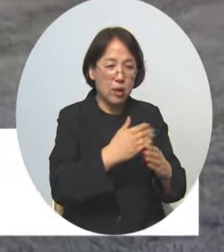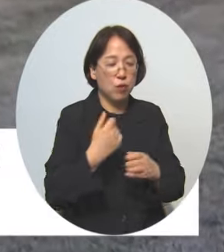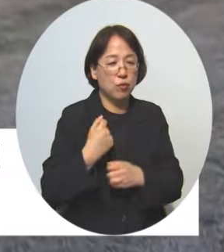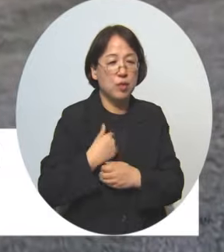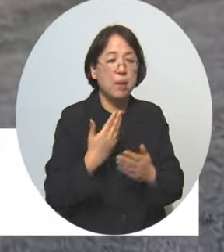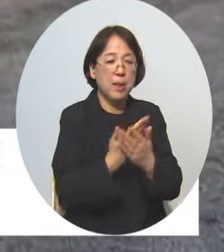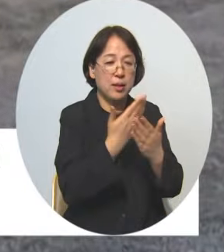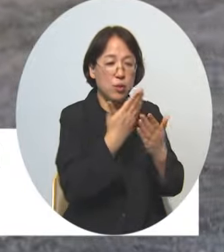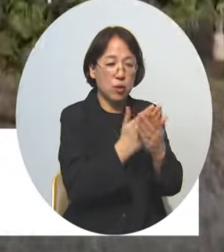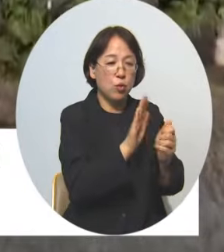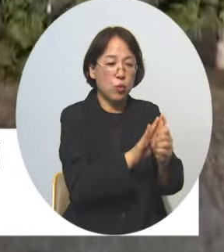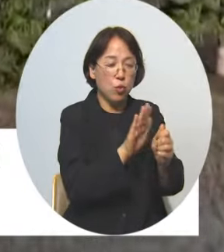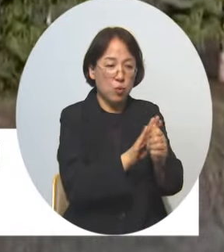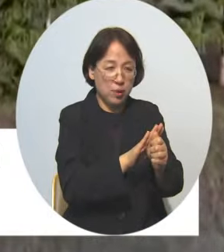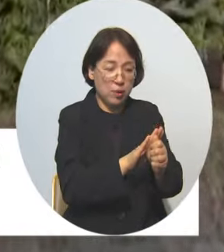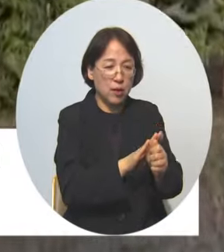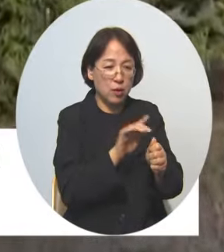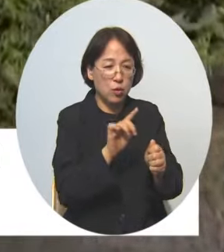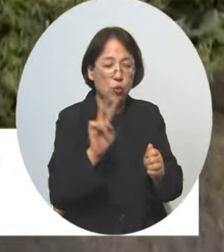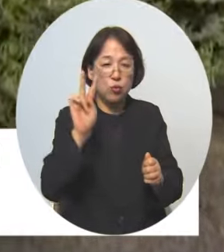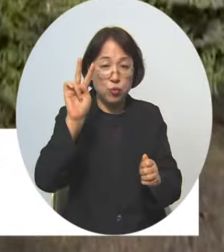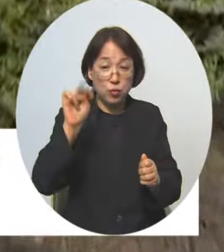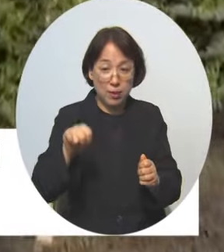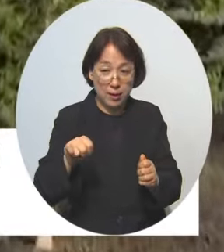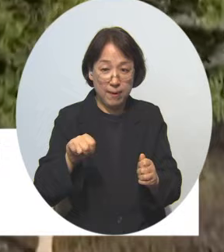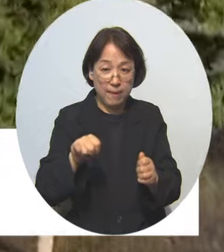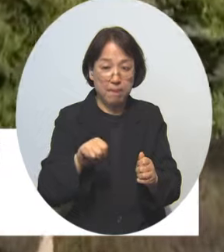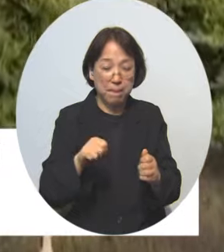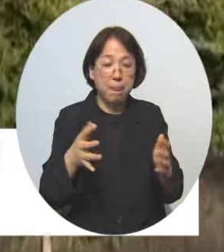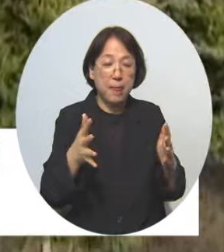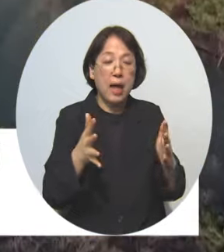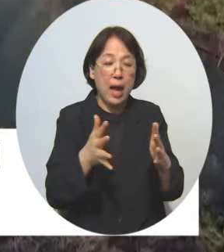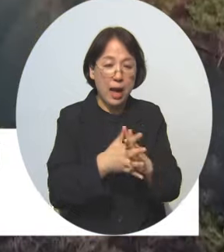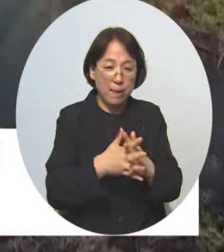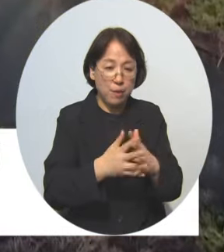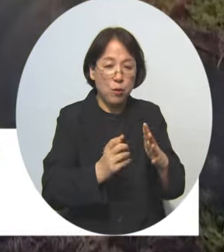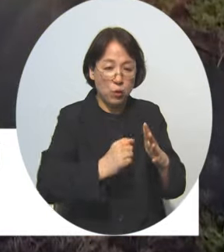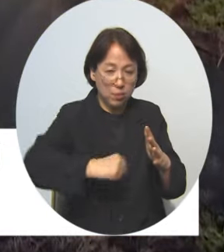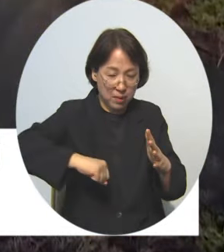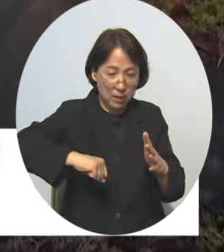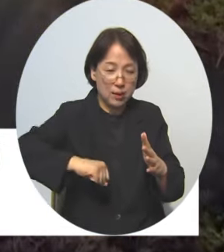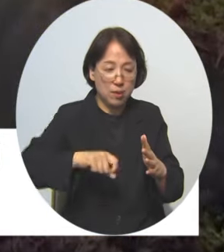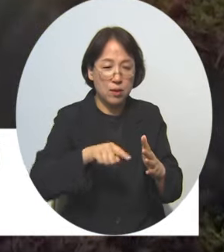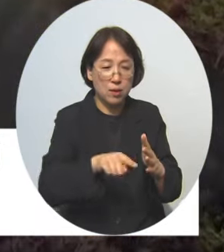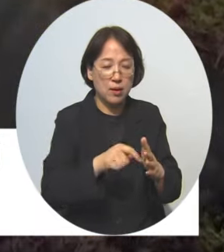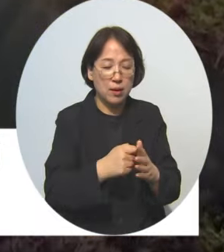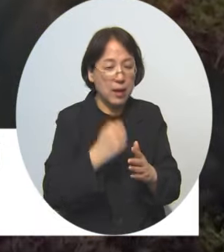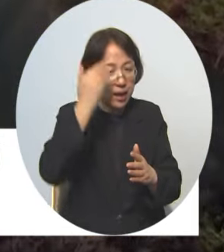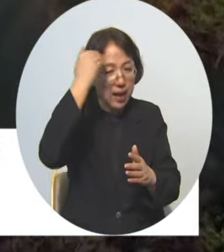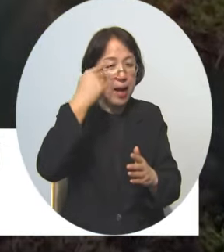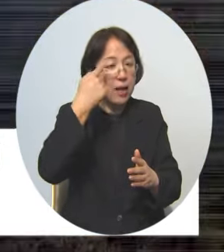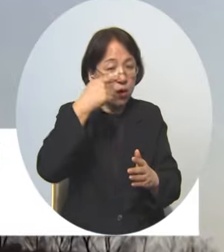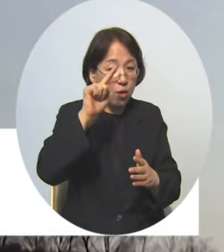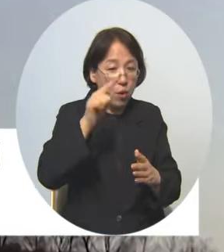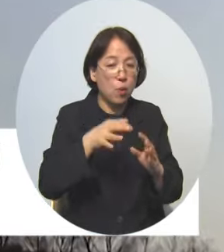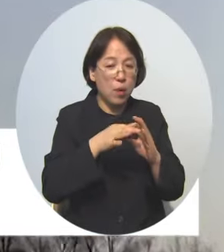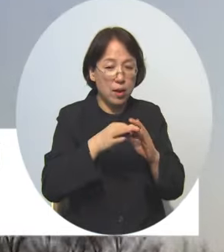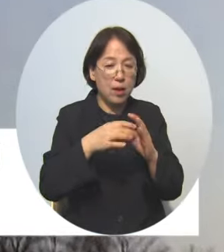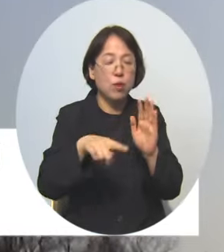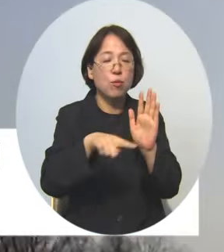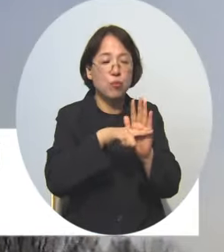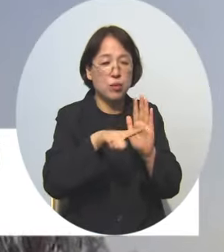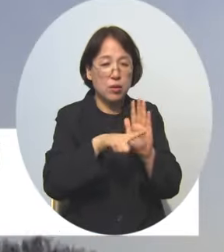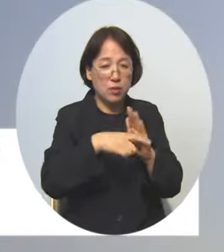주는 어떠한 협력도 안보리 결의 위반임을 지적하면서 우리 안보에 위해를 가하는 건 한러 관계에도 부정적 영향을